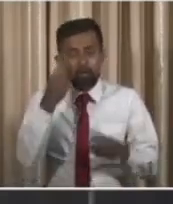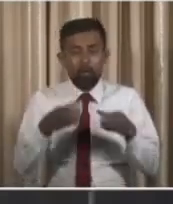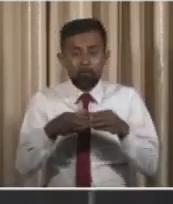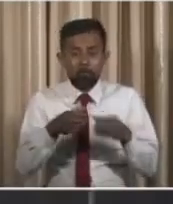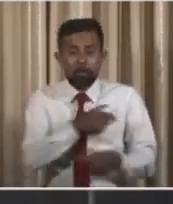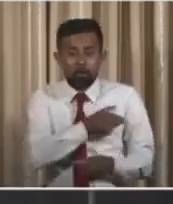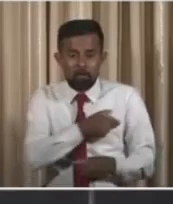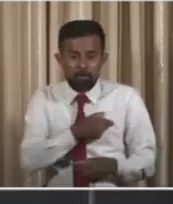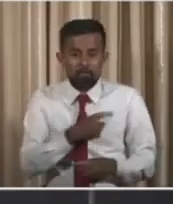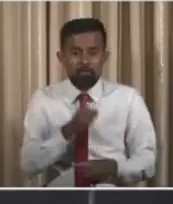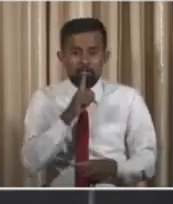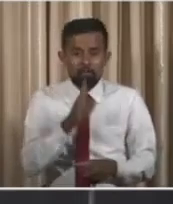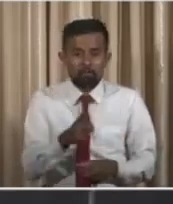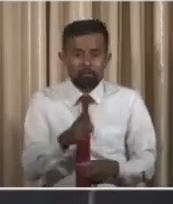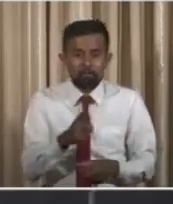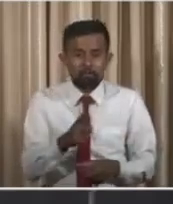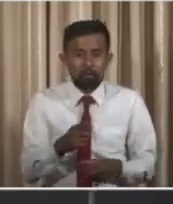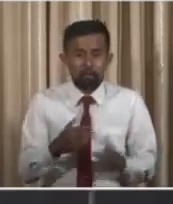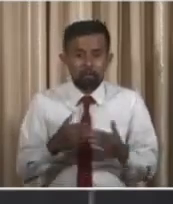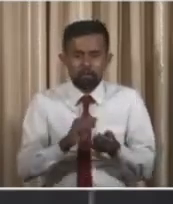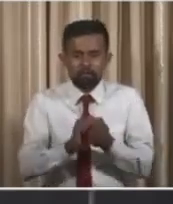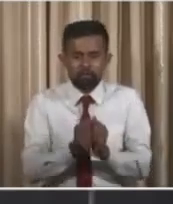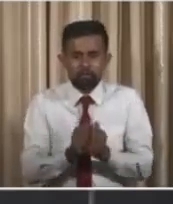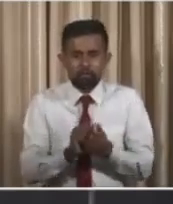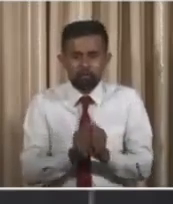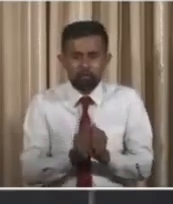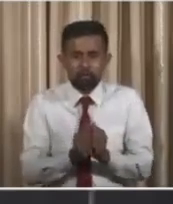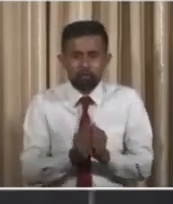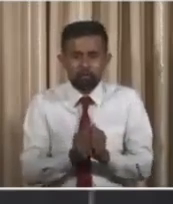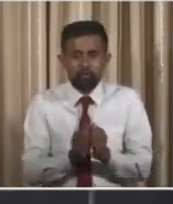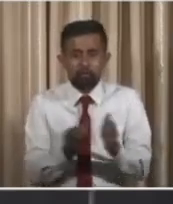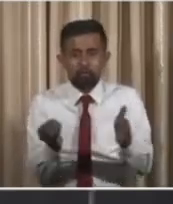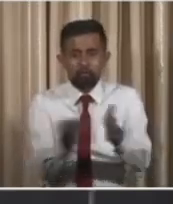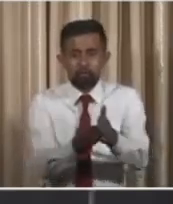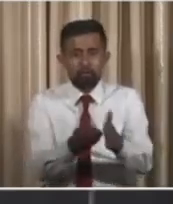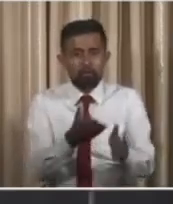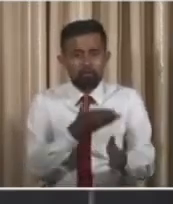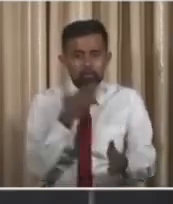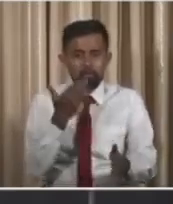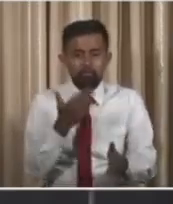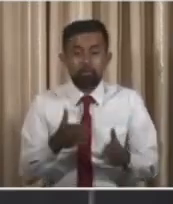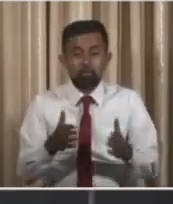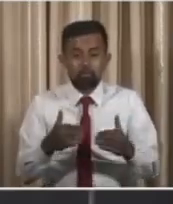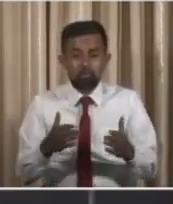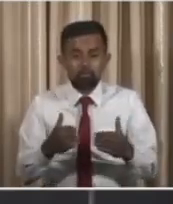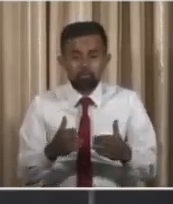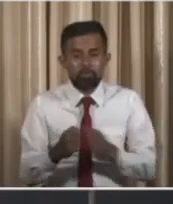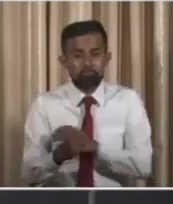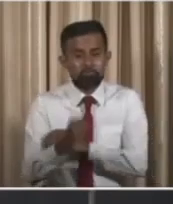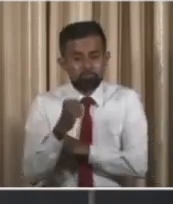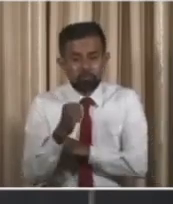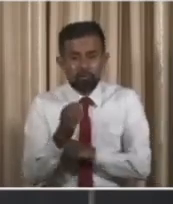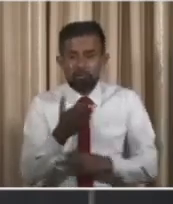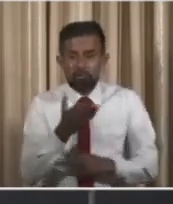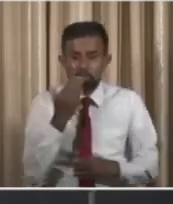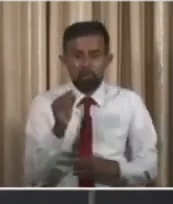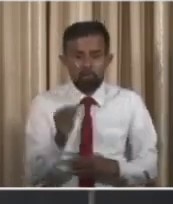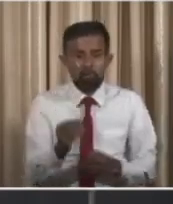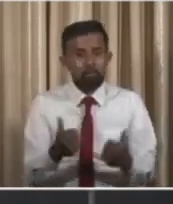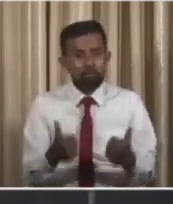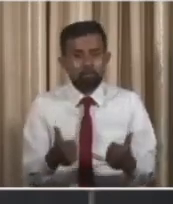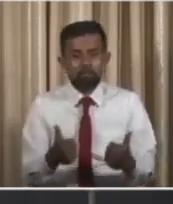naai ke kian ni. Mei ke tapi tawa sanso tane mei atur keranda puluan mei ke tawa durta sakti mat keranda puluan nang